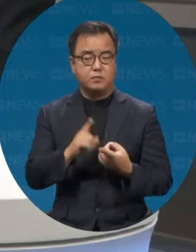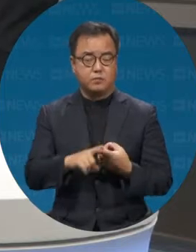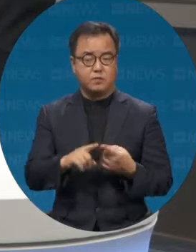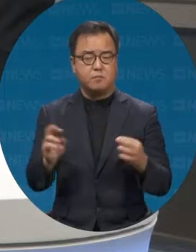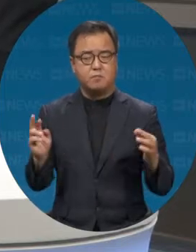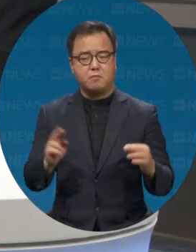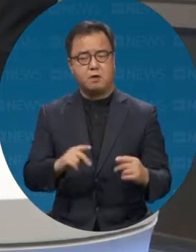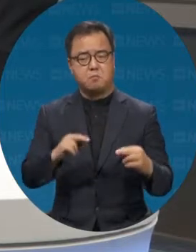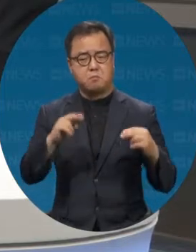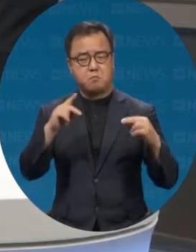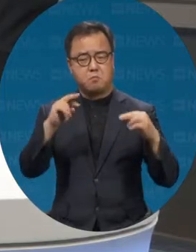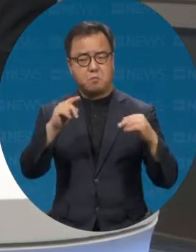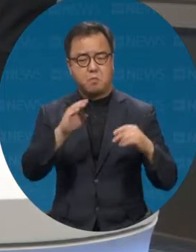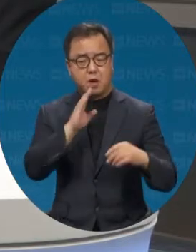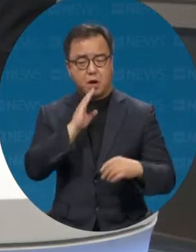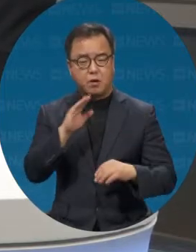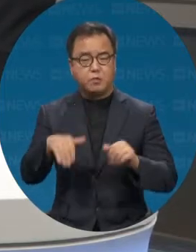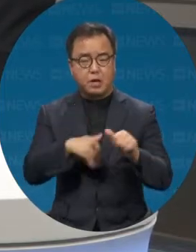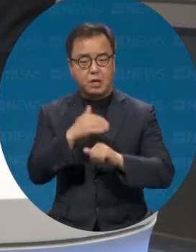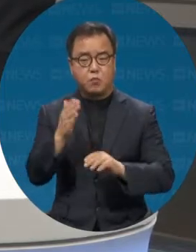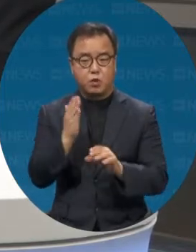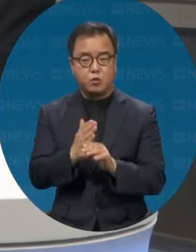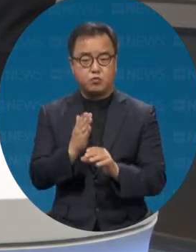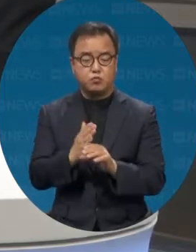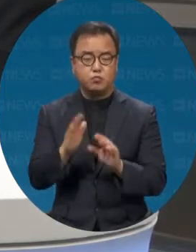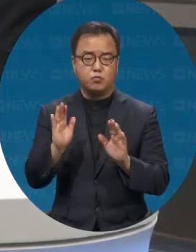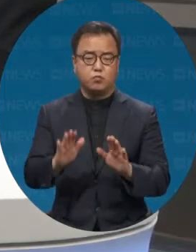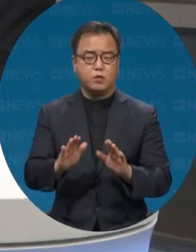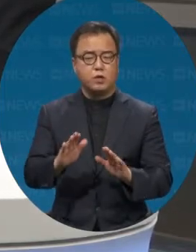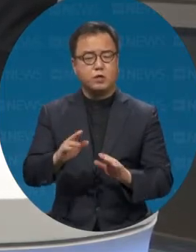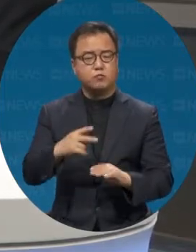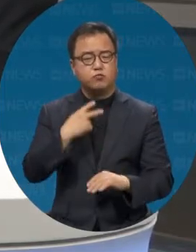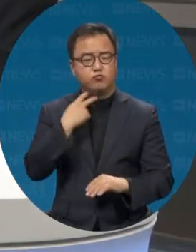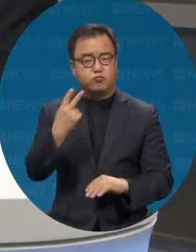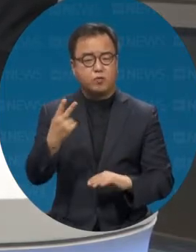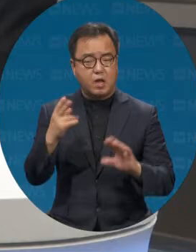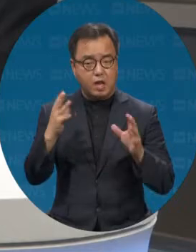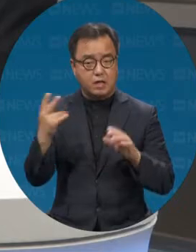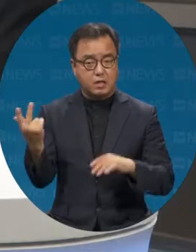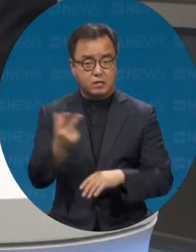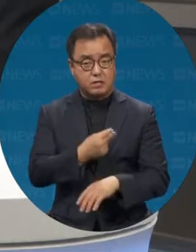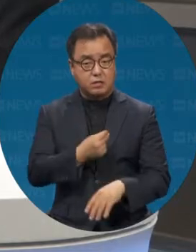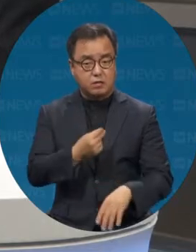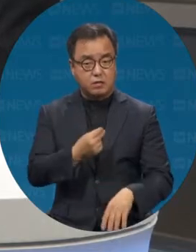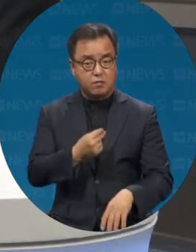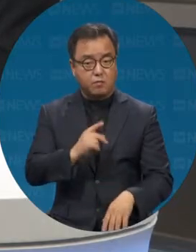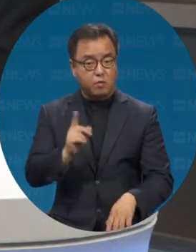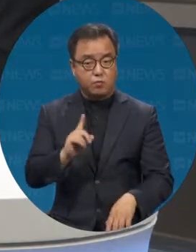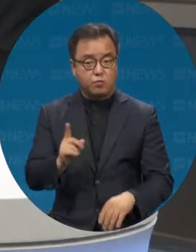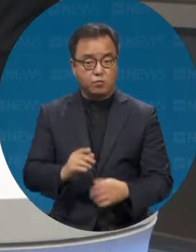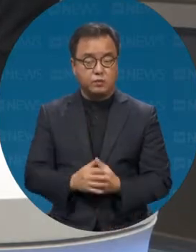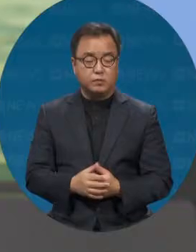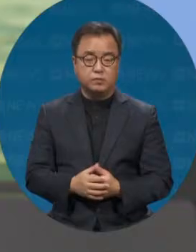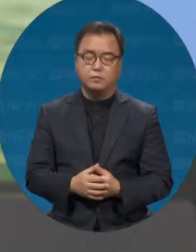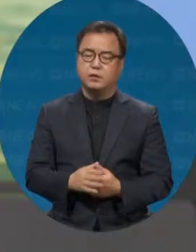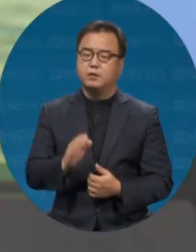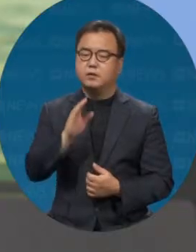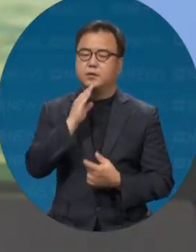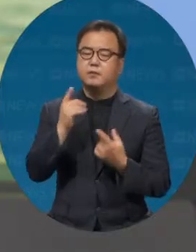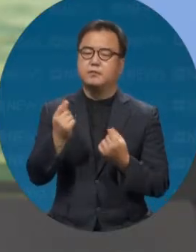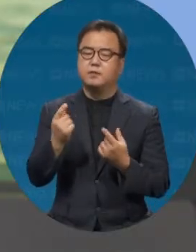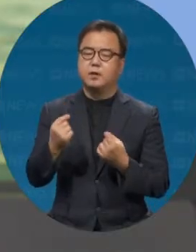갑론을박이 계속 이어지고 있는 상황입니다. 그럼에도 불구하고 2살 배기가 지금 접종 대상이 됐거든요. 어떻게 된 거죠? 네, 맞습니다.